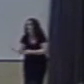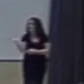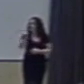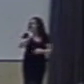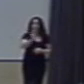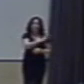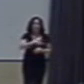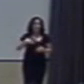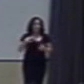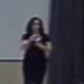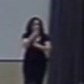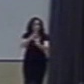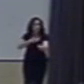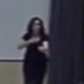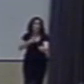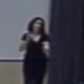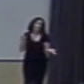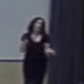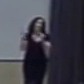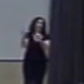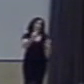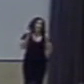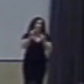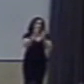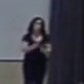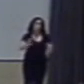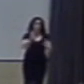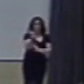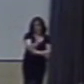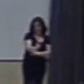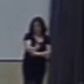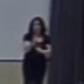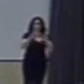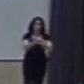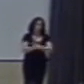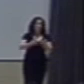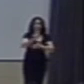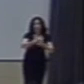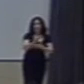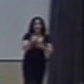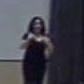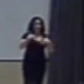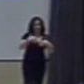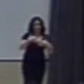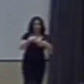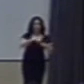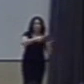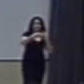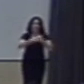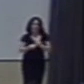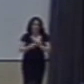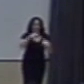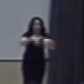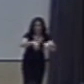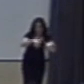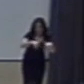algun comentari a fer. No és un debat nou, el del compromís del periodista que s'acaba implicant, aquella petita divisió entre el que